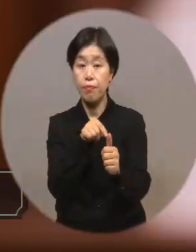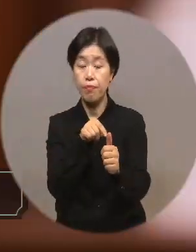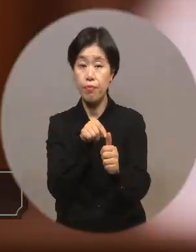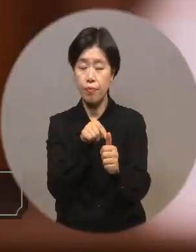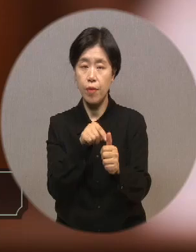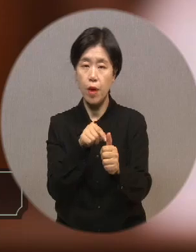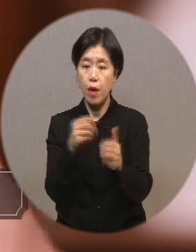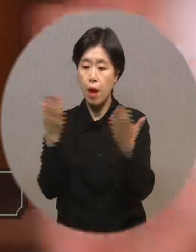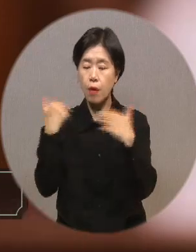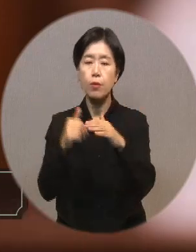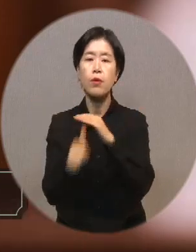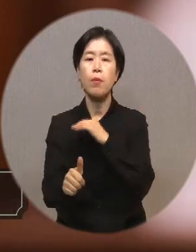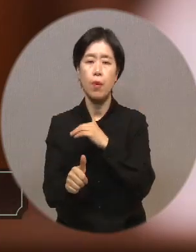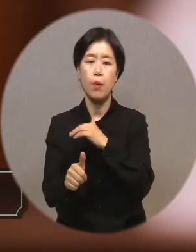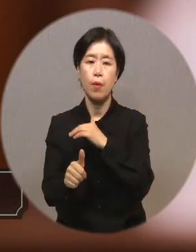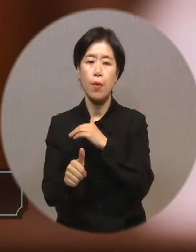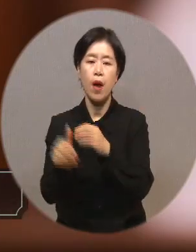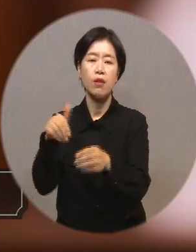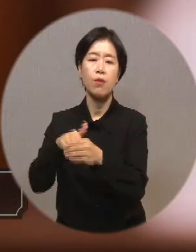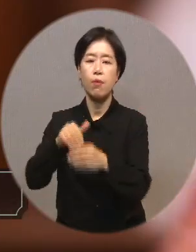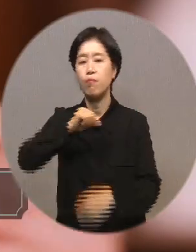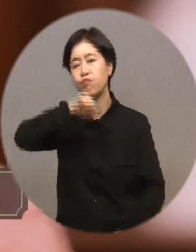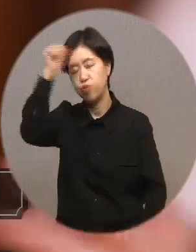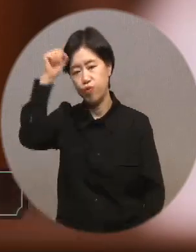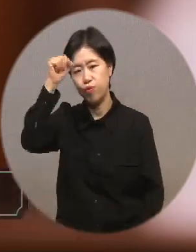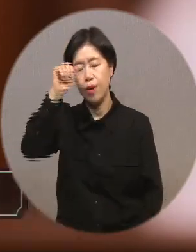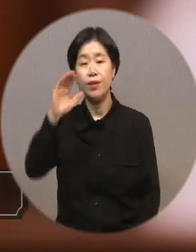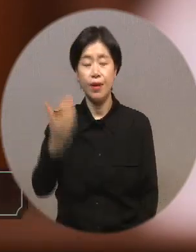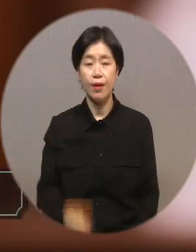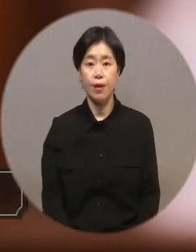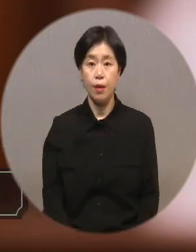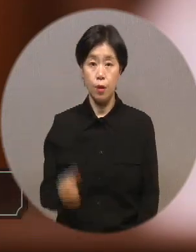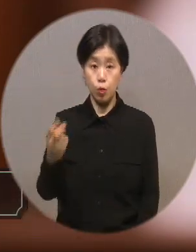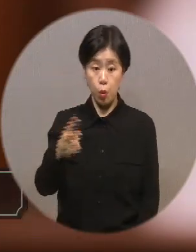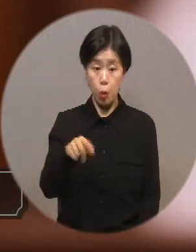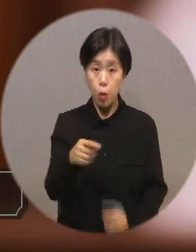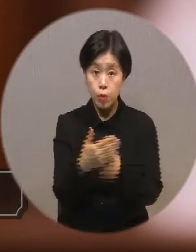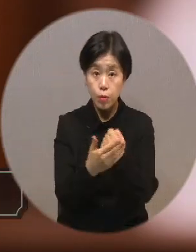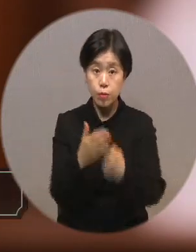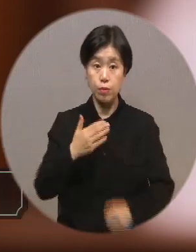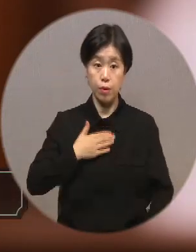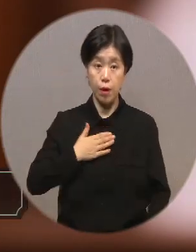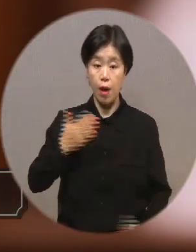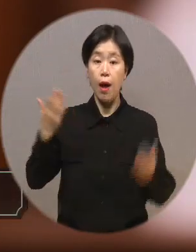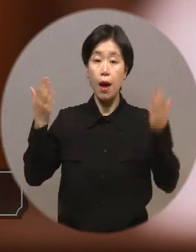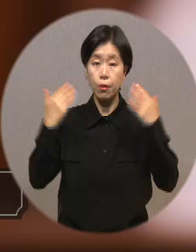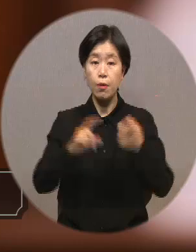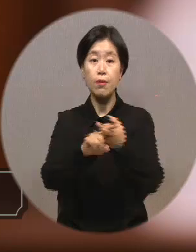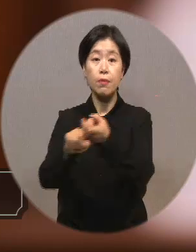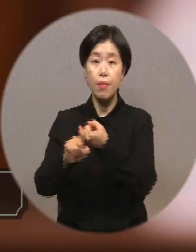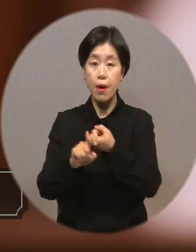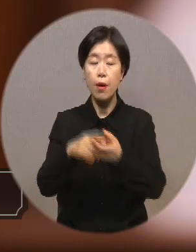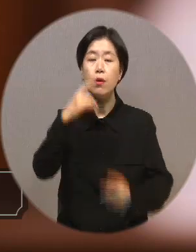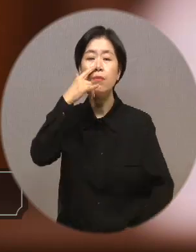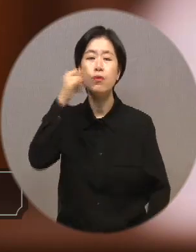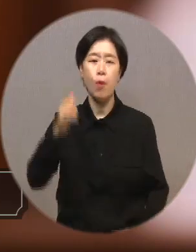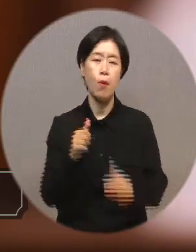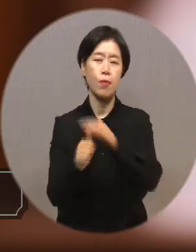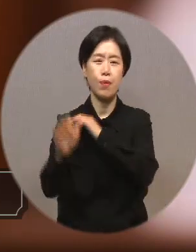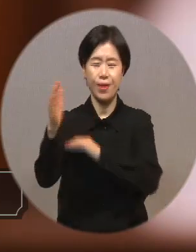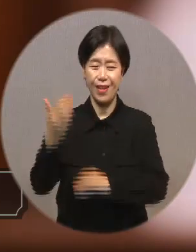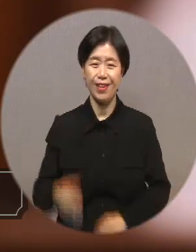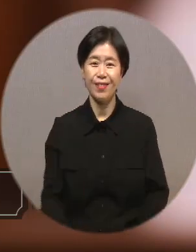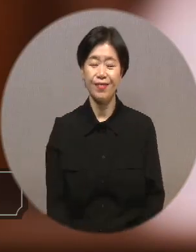했어요. 저는 사실 그 전에는 학교 운영위원회도 다 이렇게 활동하고 했었는데 이제 학부모 회장까지